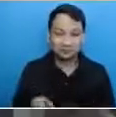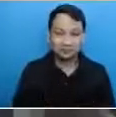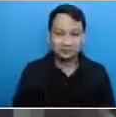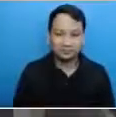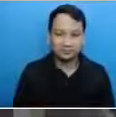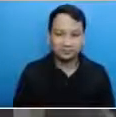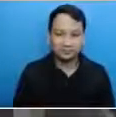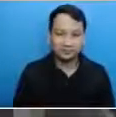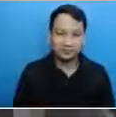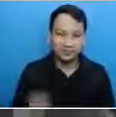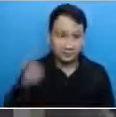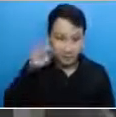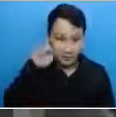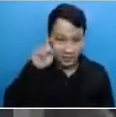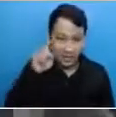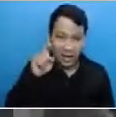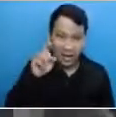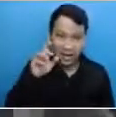sa'yo, Mama Jeffrey.